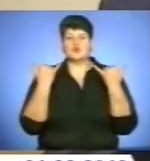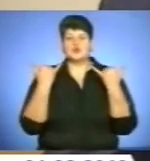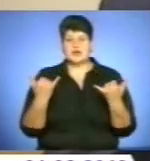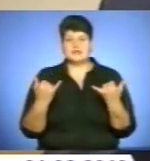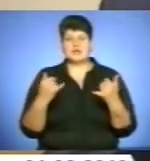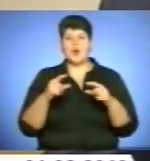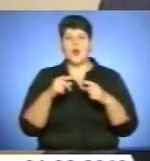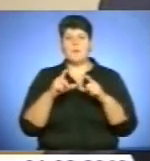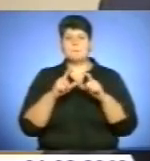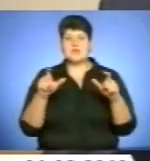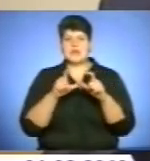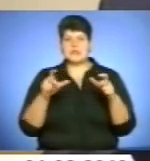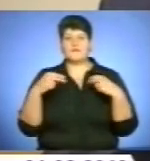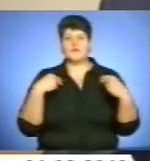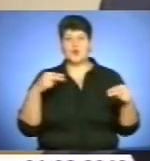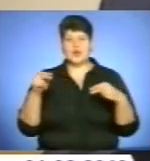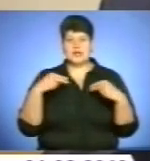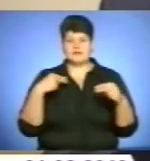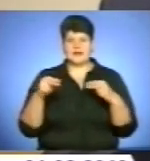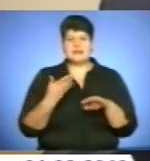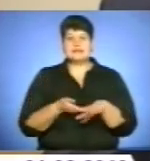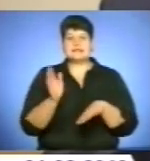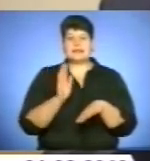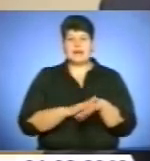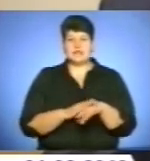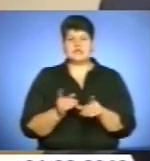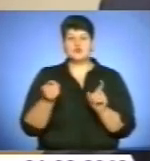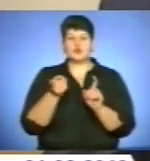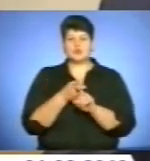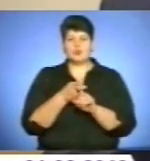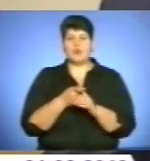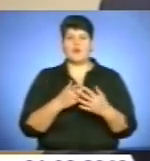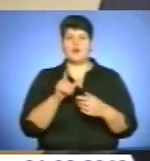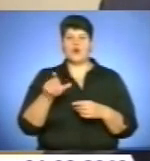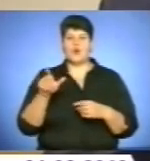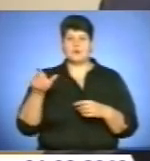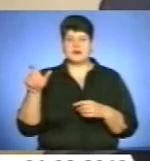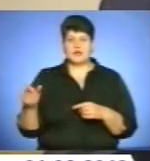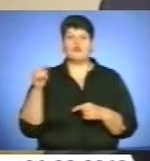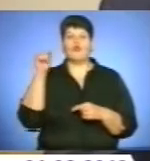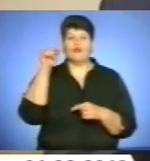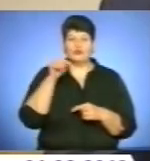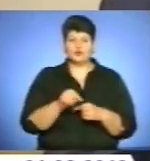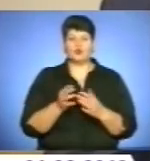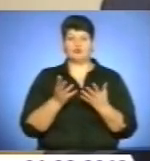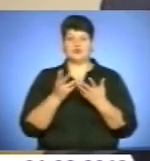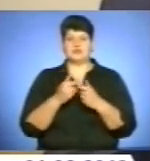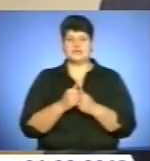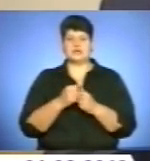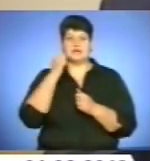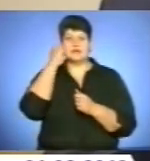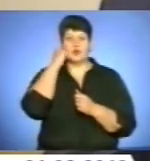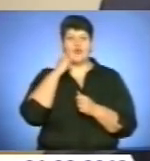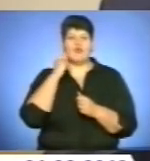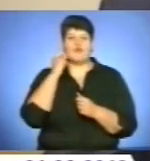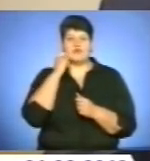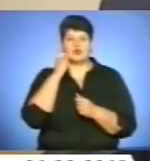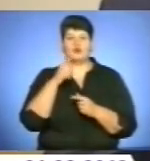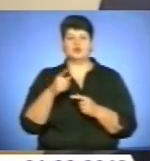торговлі. Складність доступу громадян, у тому числі похилого віку, до товарів